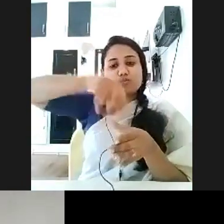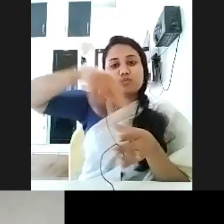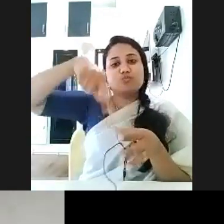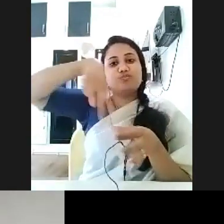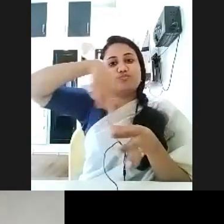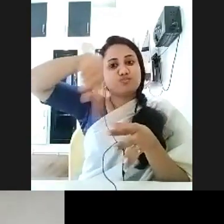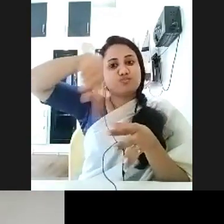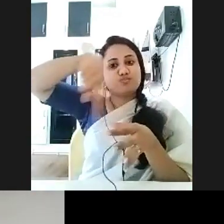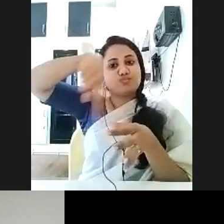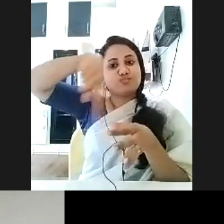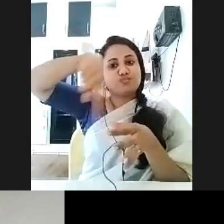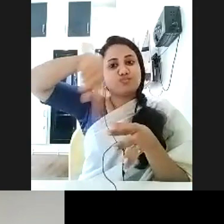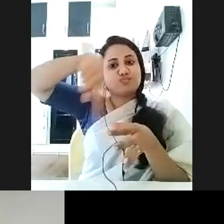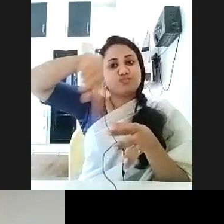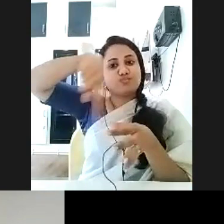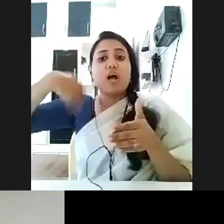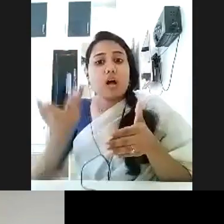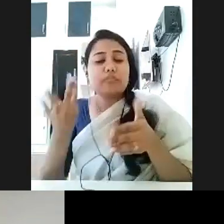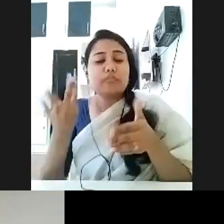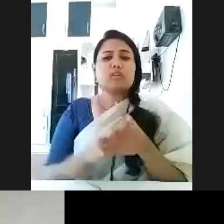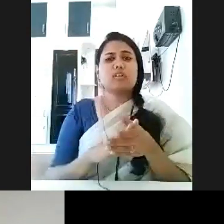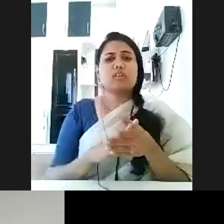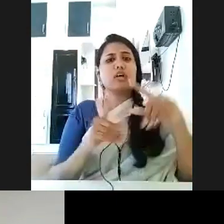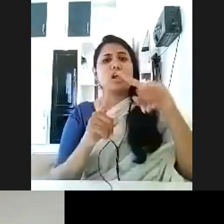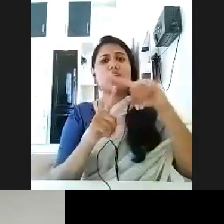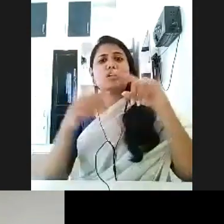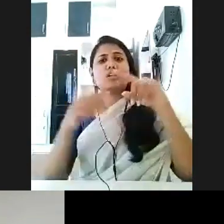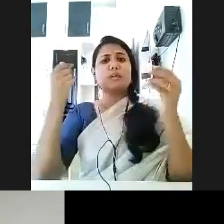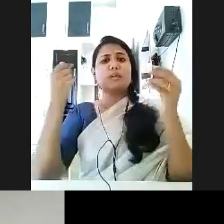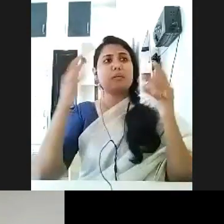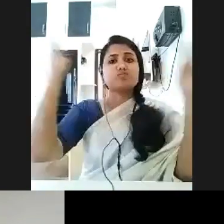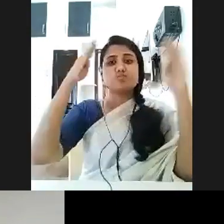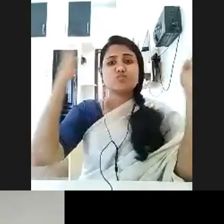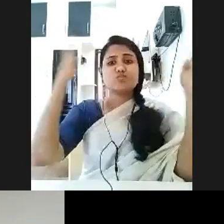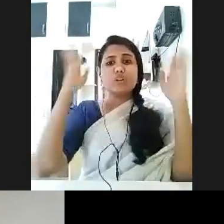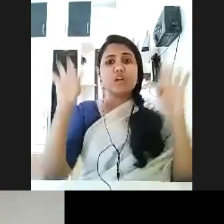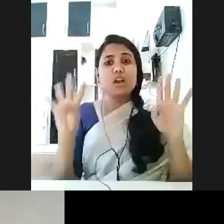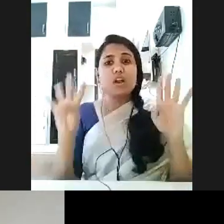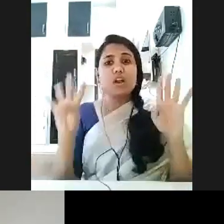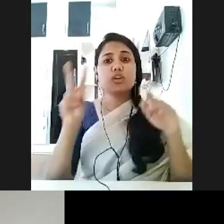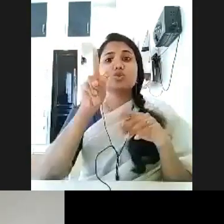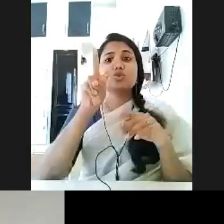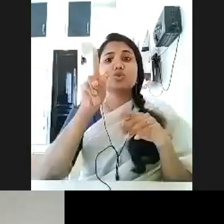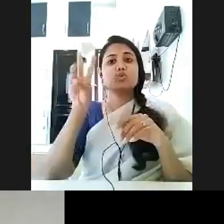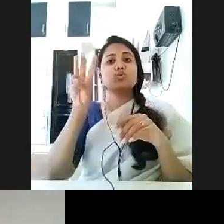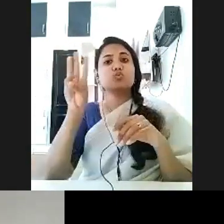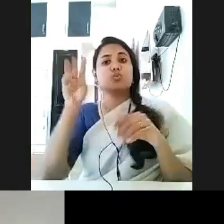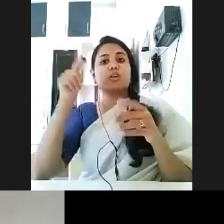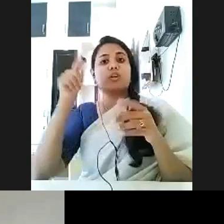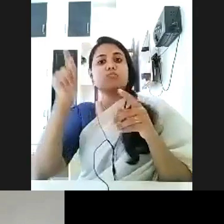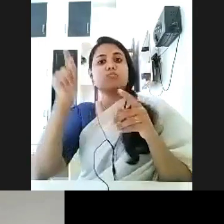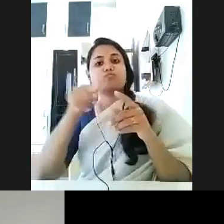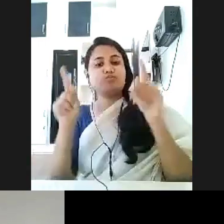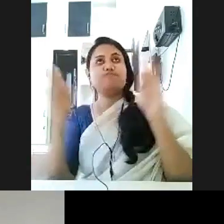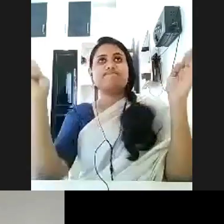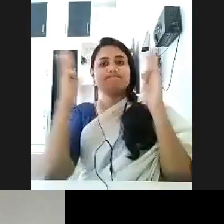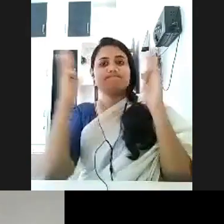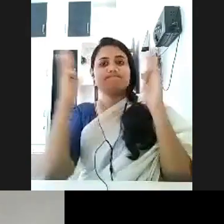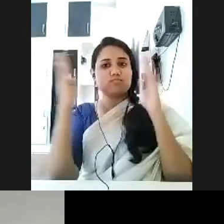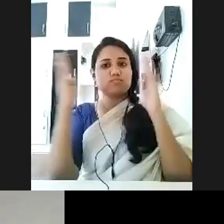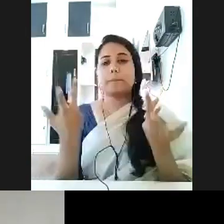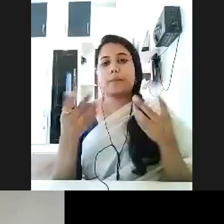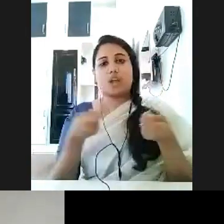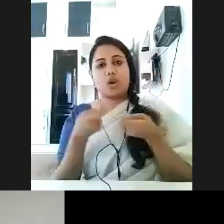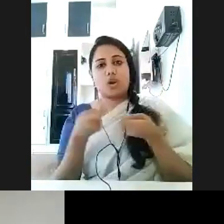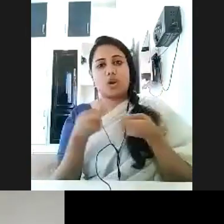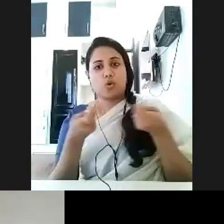ചെയ്തതിന് ശേഷം അത് വെക്കേണ്ട ടെമ്പറേച്ചർ 2 to 8 ഡിഗ്രീൻ്റെ ഉള്ളിലാണ് ടെമ്പറേച്ചർ നമുക്ക് മെയിൻറ്റെയിൻ ചെയ്യേണ്ടത്. സോ ആ ടെമ്പറേച്ചർ മെയിൻറ്റെയിൻ ചെയ്ത് ഒരു